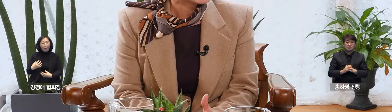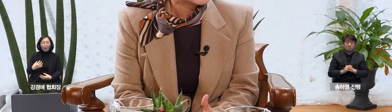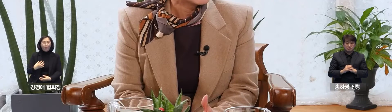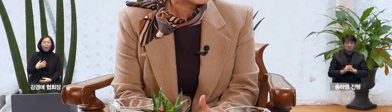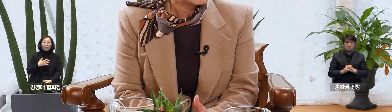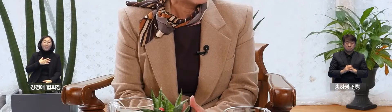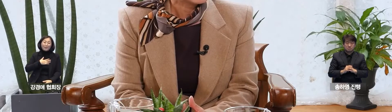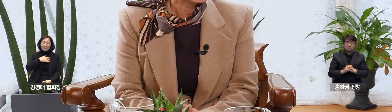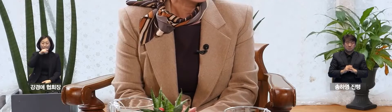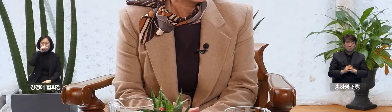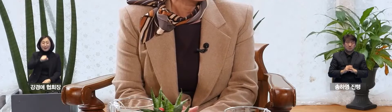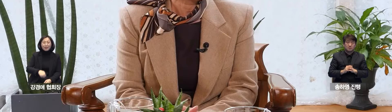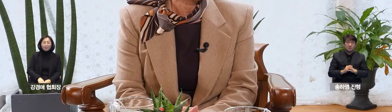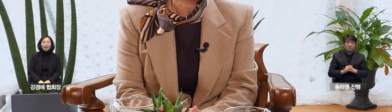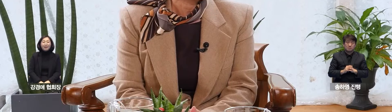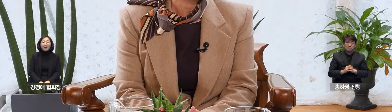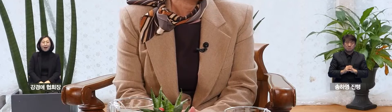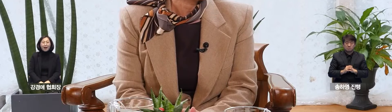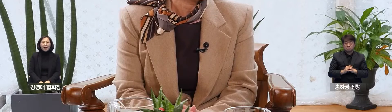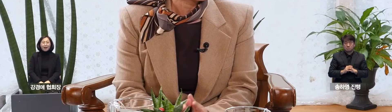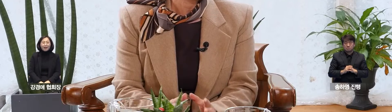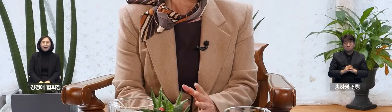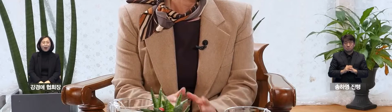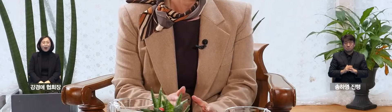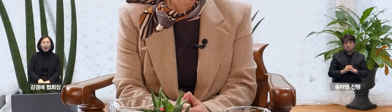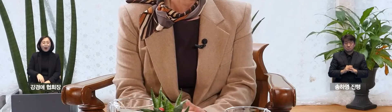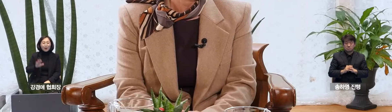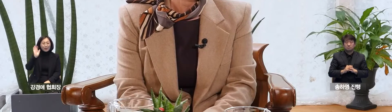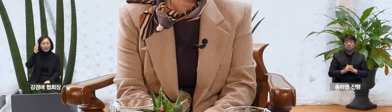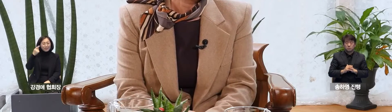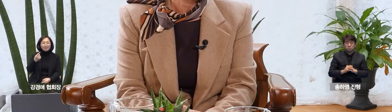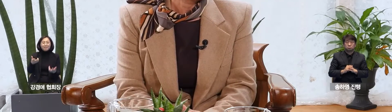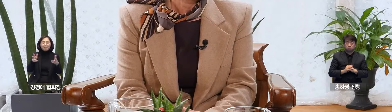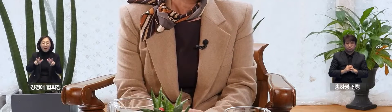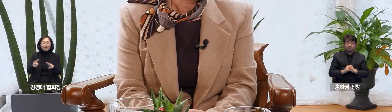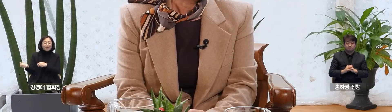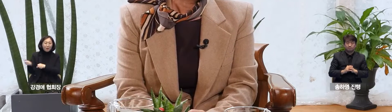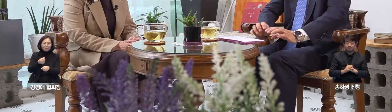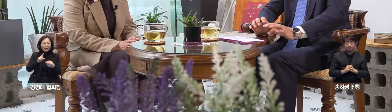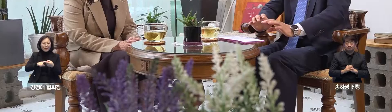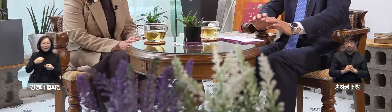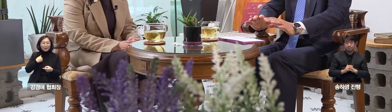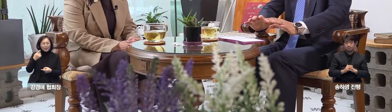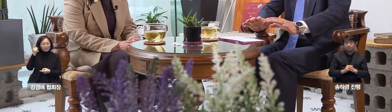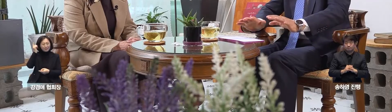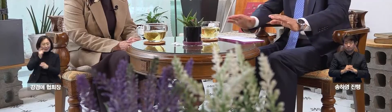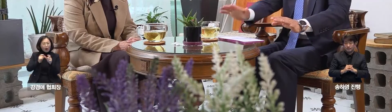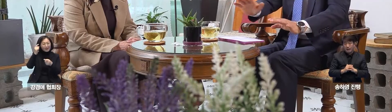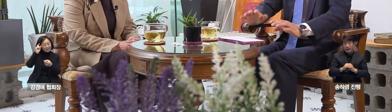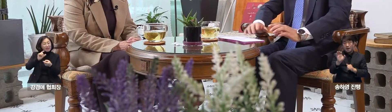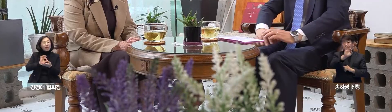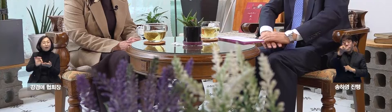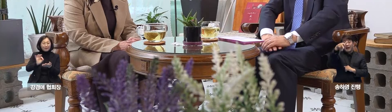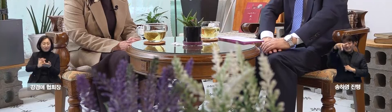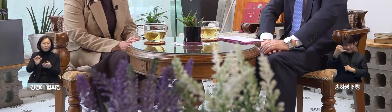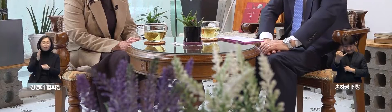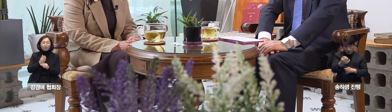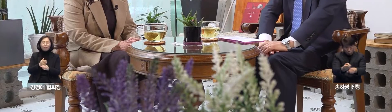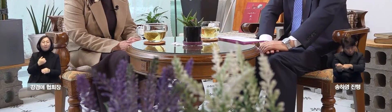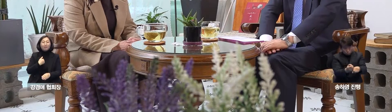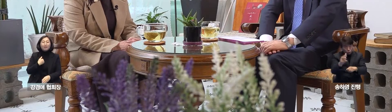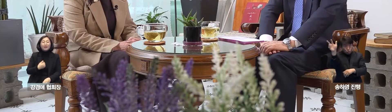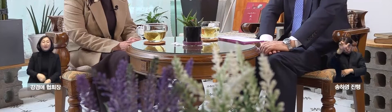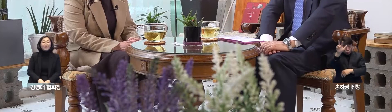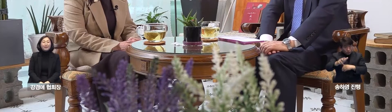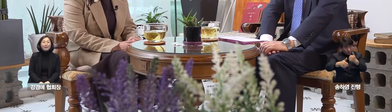이렇게도 되는구나. 그러다 보니까 제가 요즘은 좀 많이 신경을 쓰고 있죠. 그쪽으로. 그 파크골프도 전국적인 뭐 대회도 있고